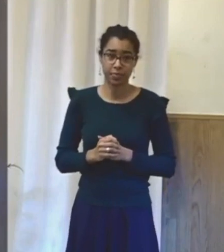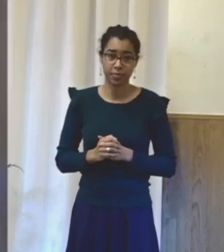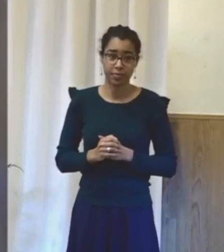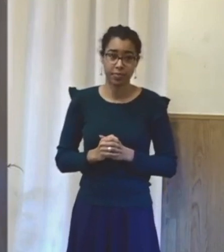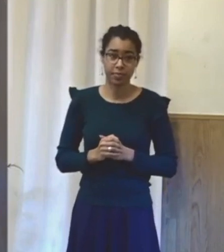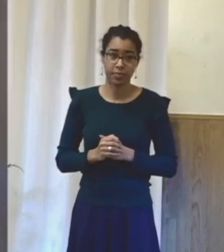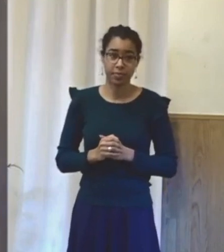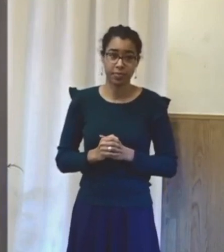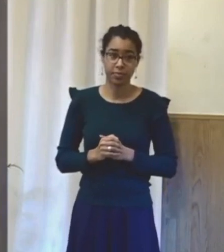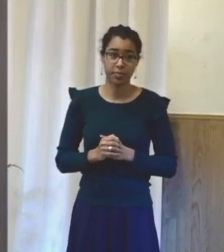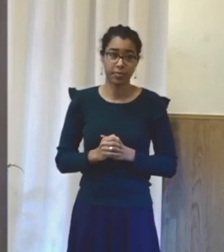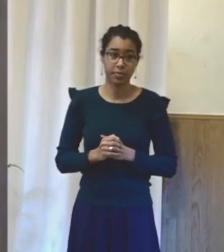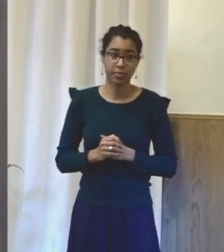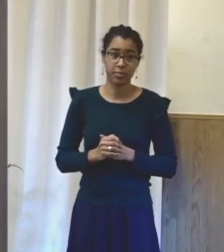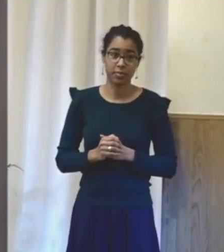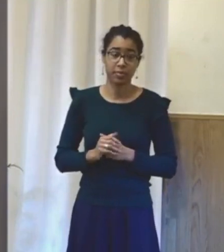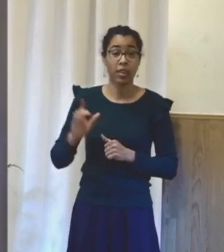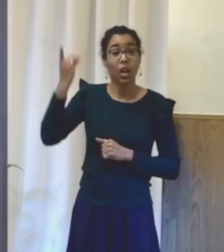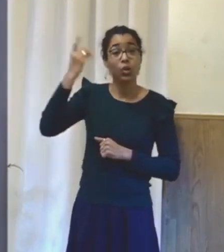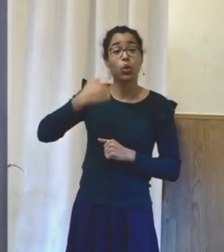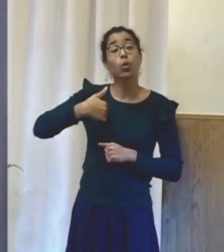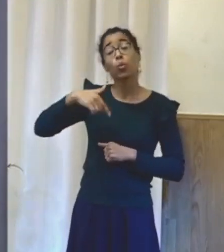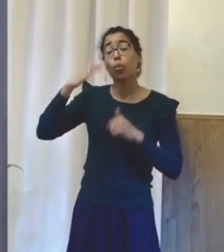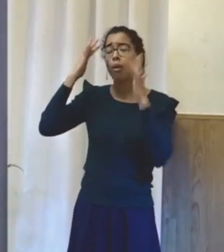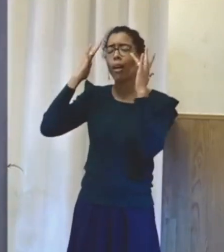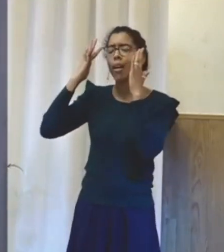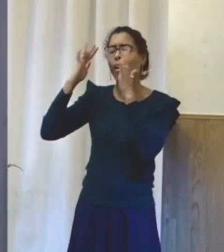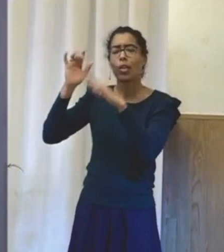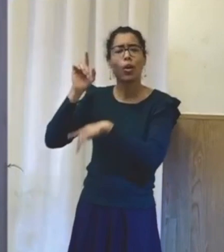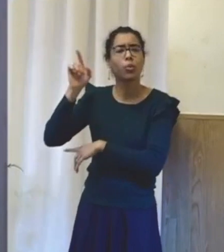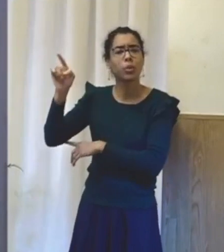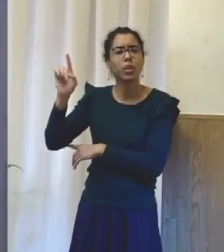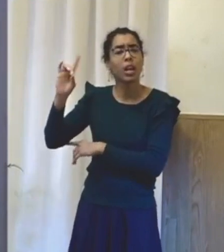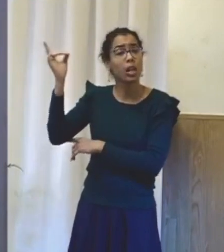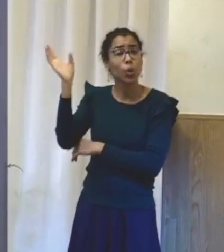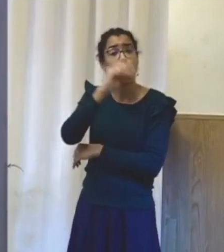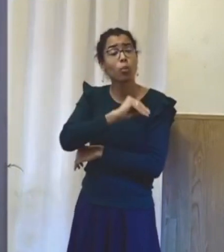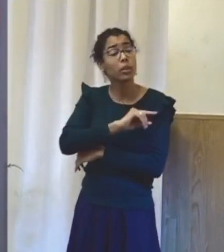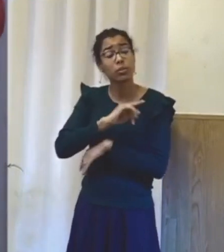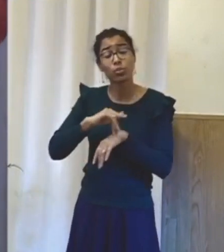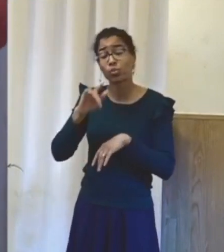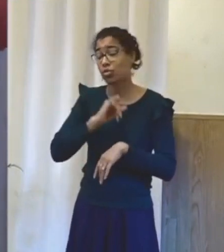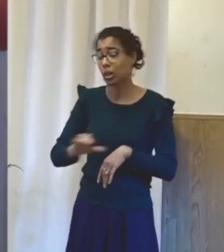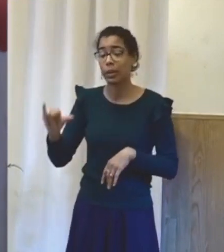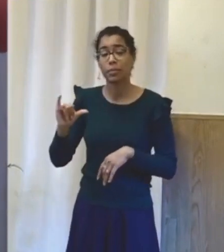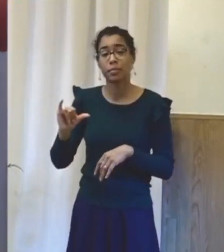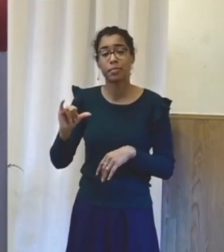Le Dieu que nous adorons n'est pas un Dieu qui oublie. Mais vous savez une